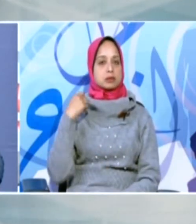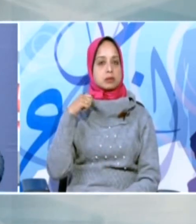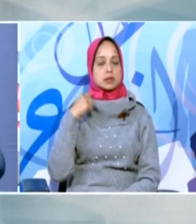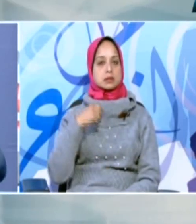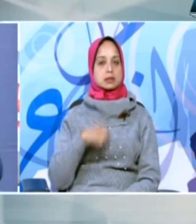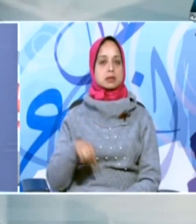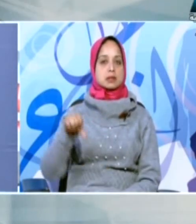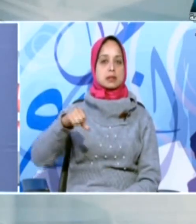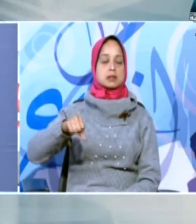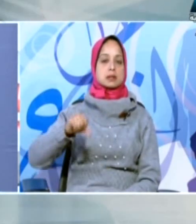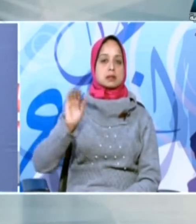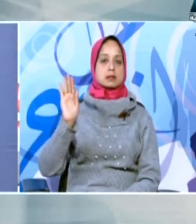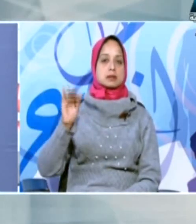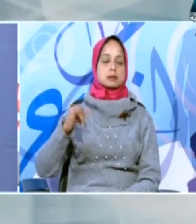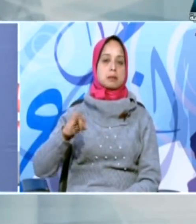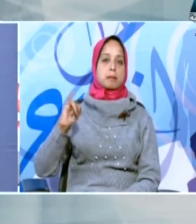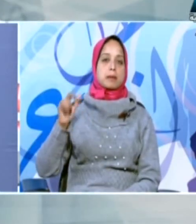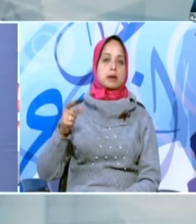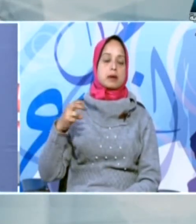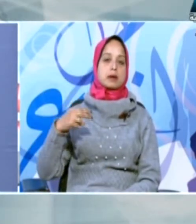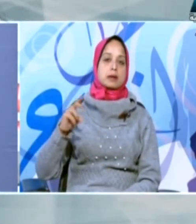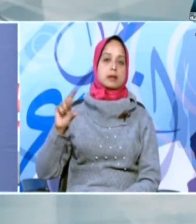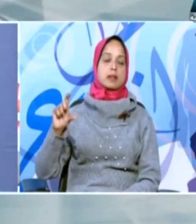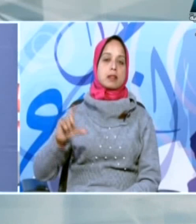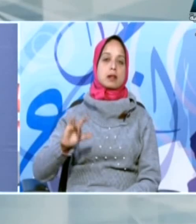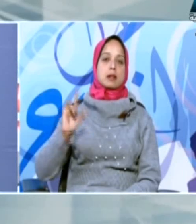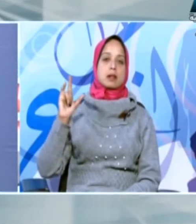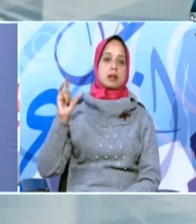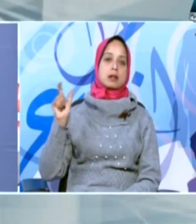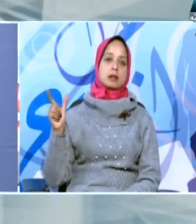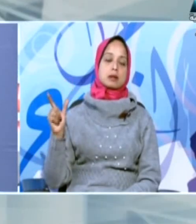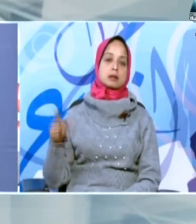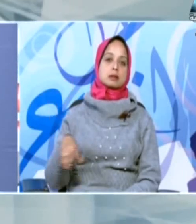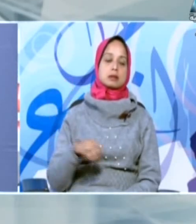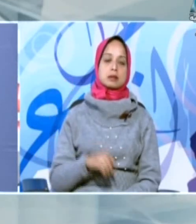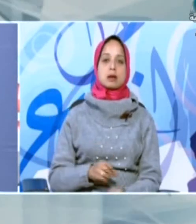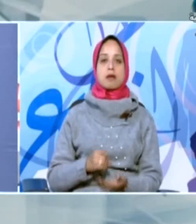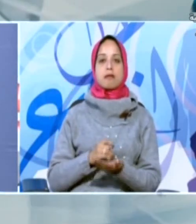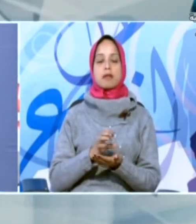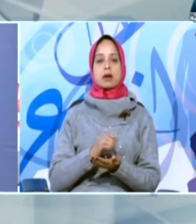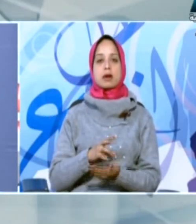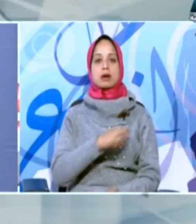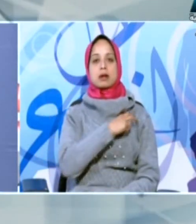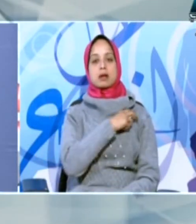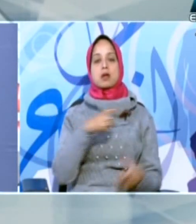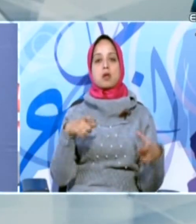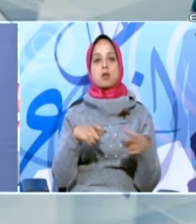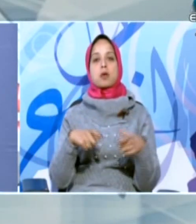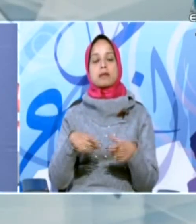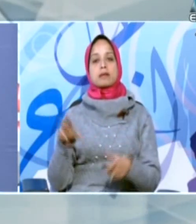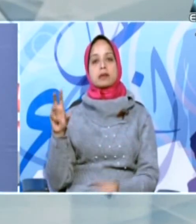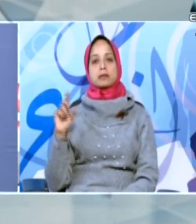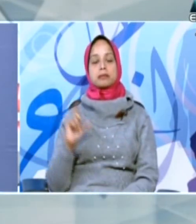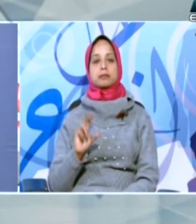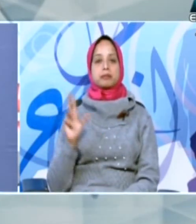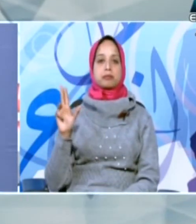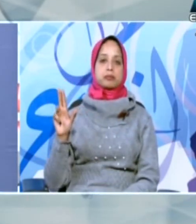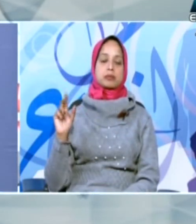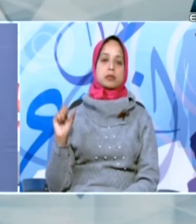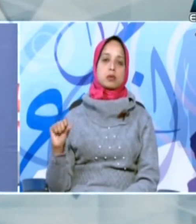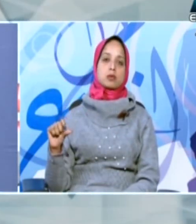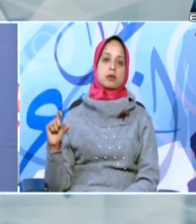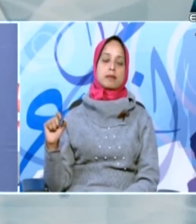وزارته كانت تغير لصالح النظام الاوتوقراطي، حل البرلمان الوفدي، عطل دستور 23، عمل دستور